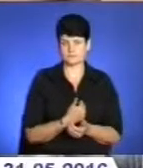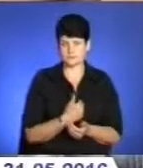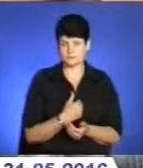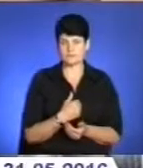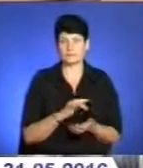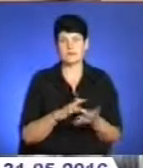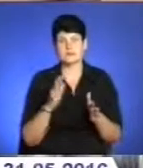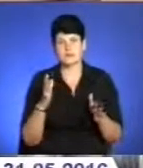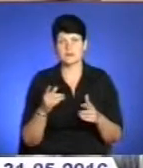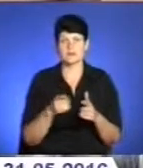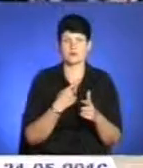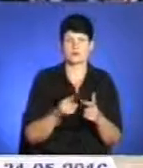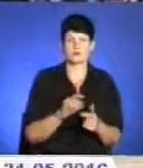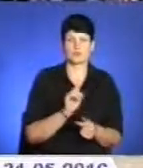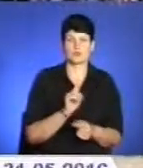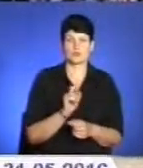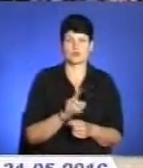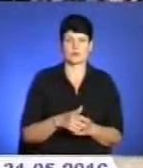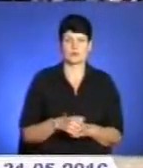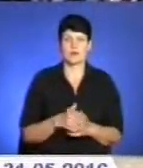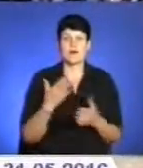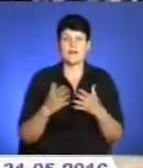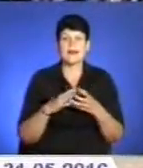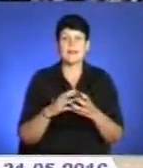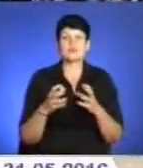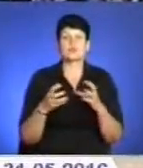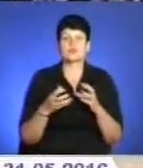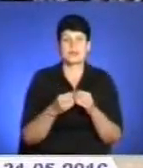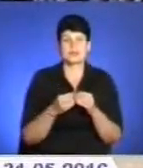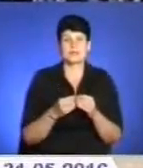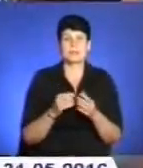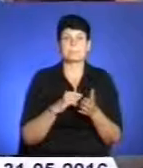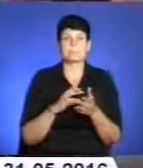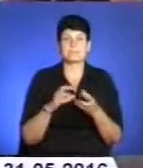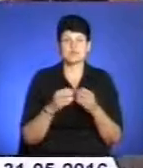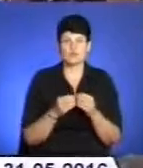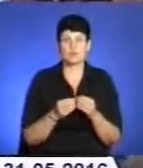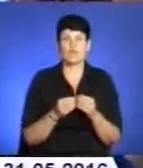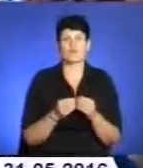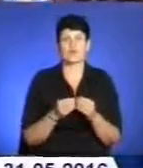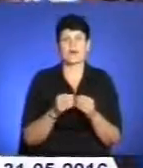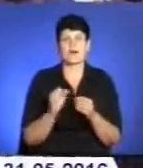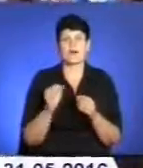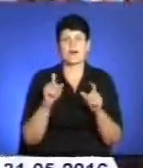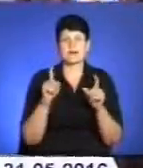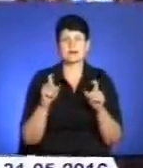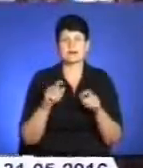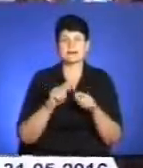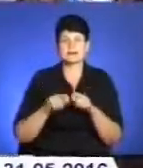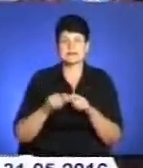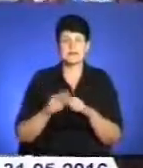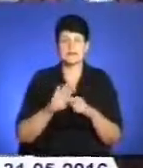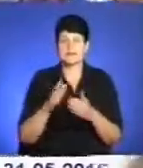Але після проведення зовнішнього незалежного оцінювання їх залишилося 141. 31 учень не зміг